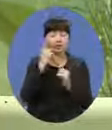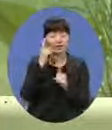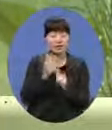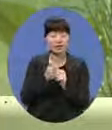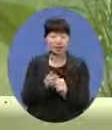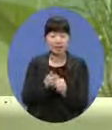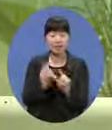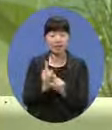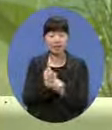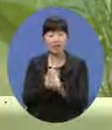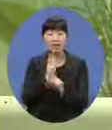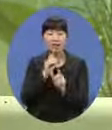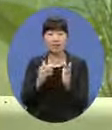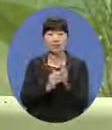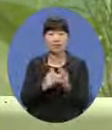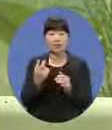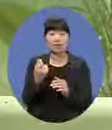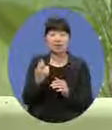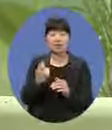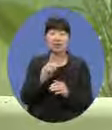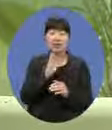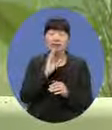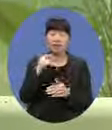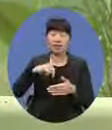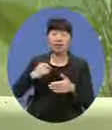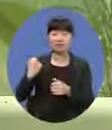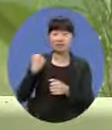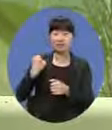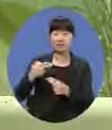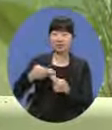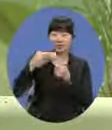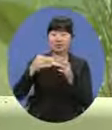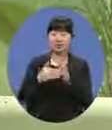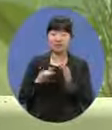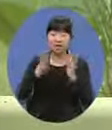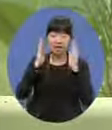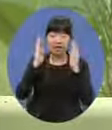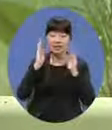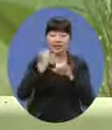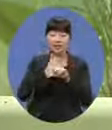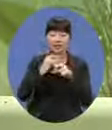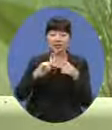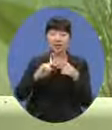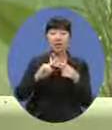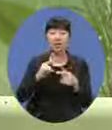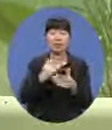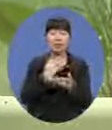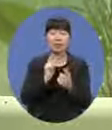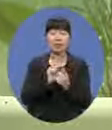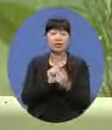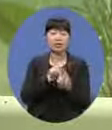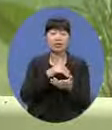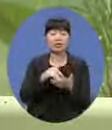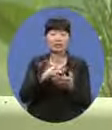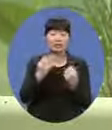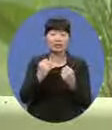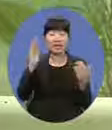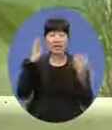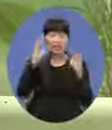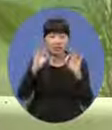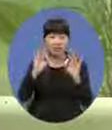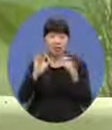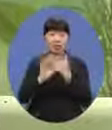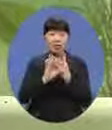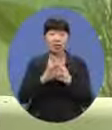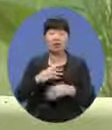달려 있는 거 같다는 생각이 들고 정말 대단한 내공인 우리가 이야기가 있는 공부법에서 만나봤던 수많은 학생들도 이렇게 보면